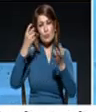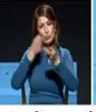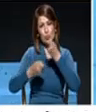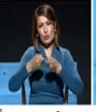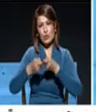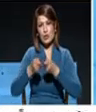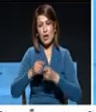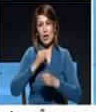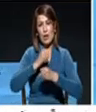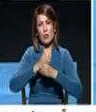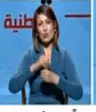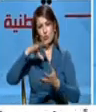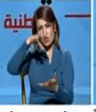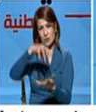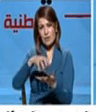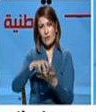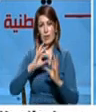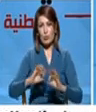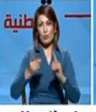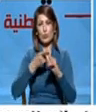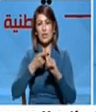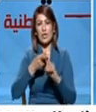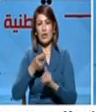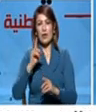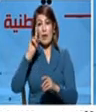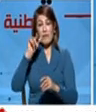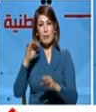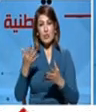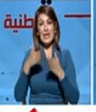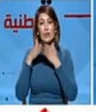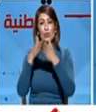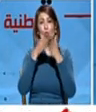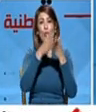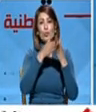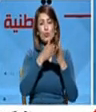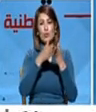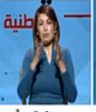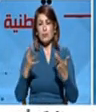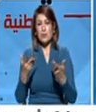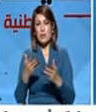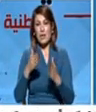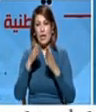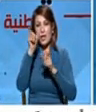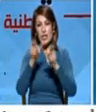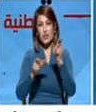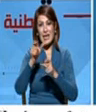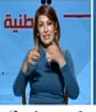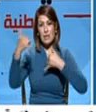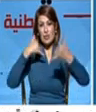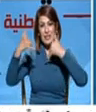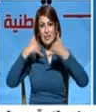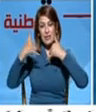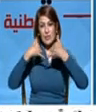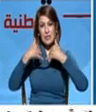على الميدان ام واذا كانت ماي معناها تطلب ولا حاجه للمواطن بالمصالح